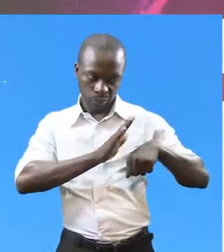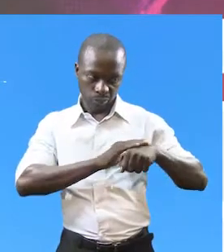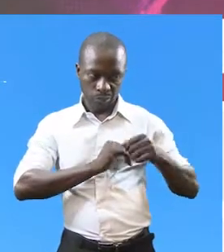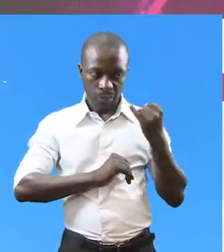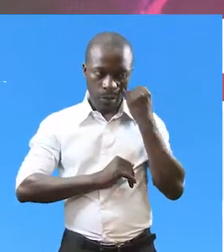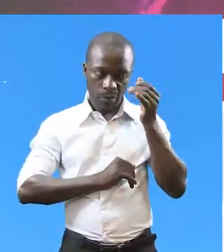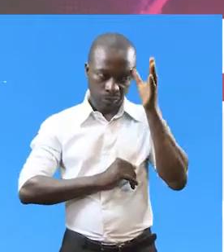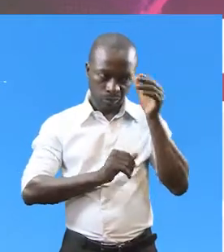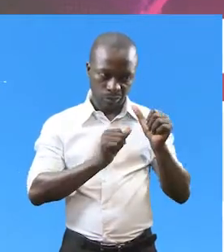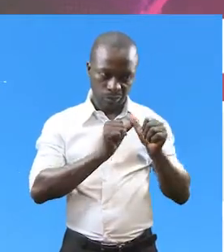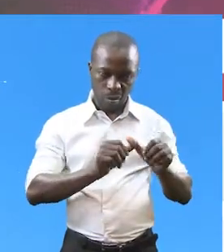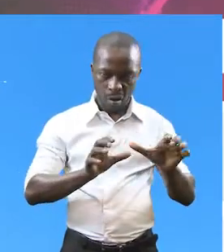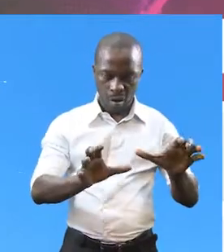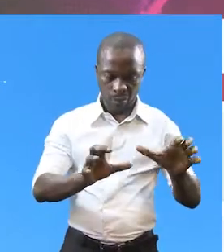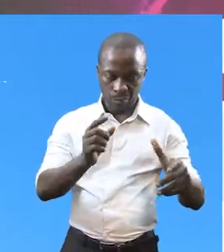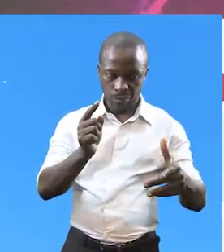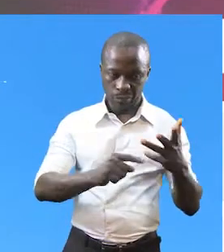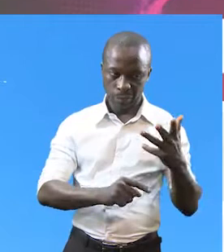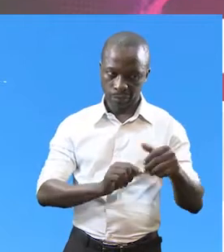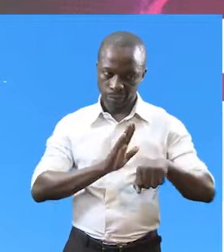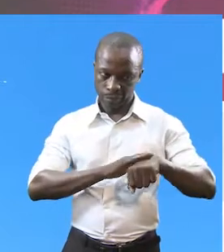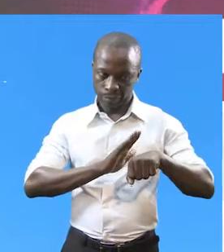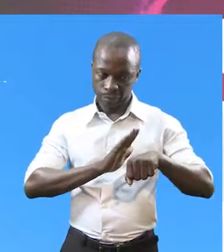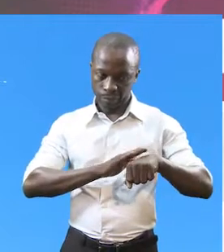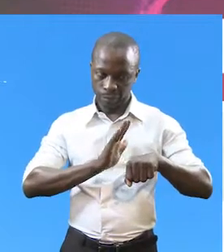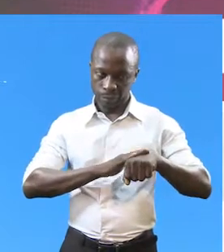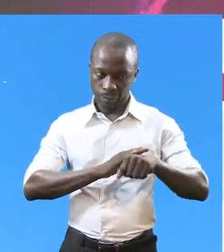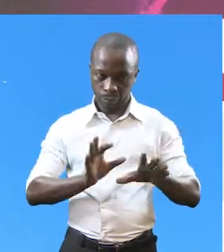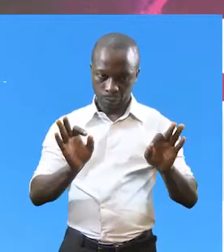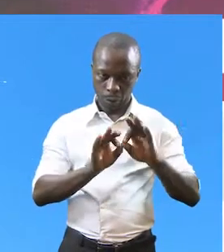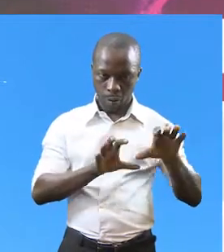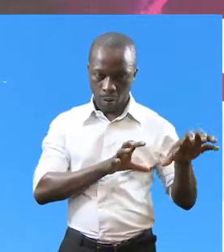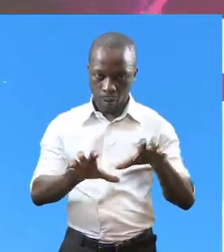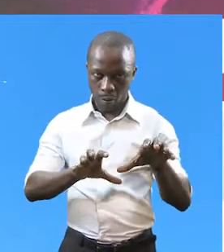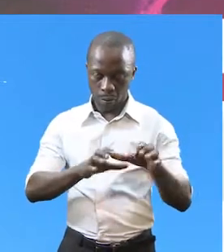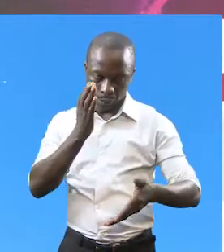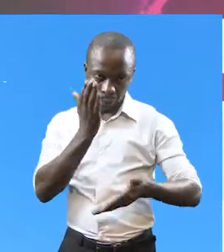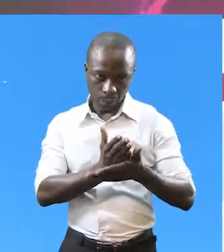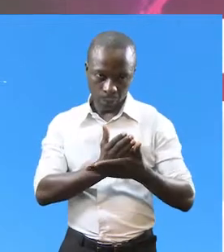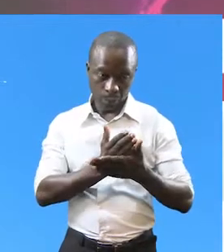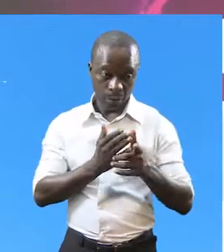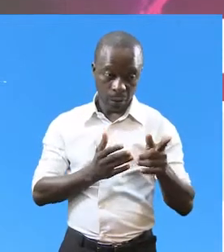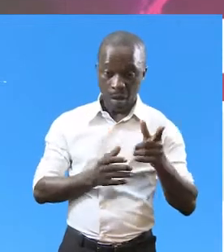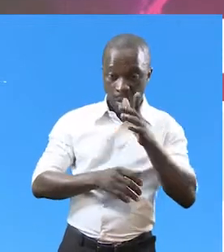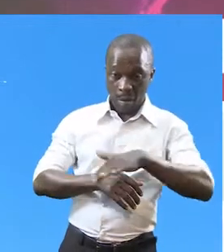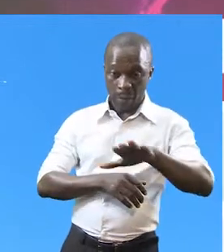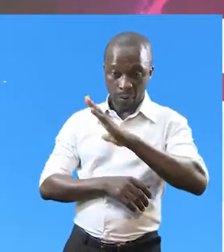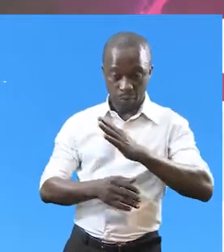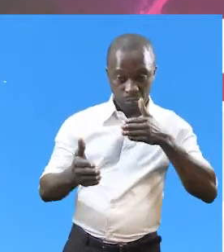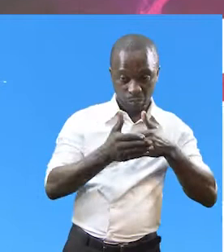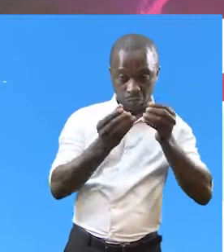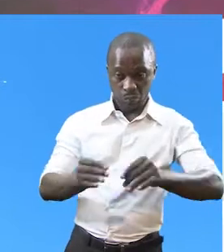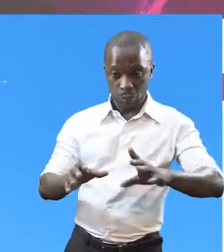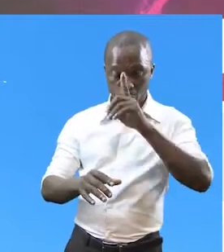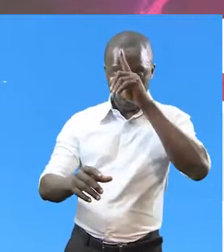initiatives anti-républicaines et lui demande de cesser immédiatement cette entreprise dangereuse, faute de quoi il s'expose à la